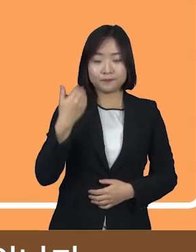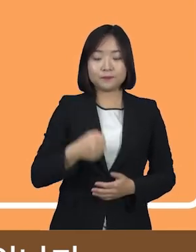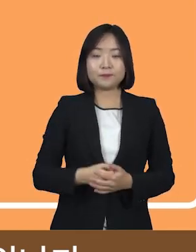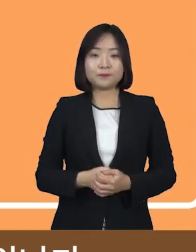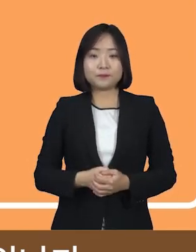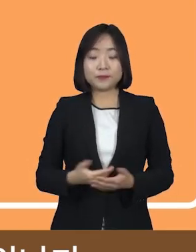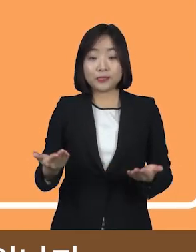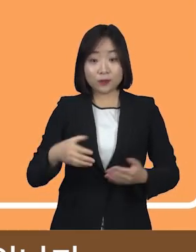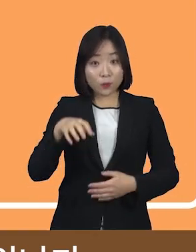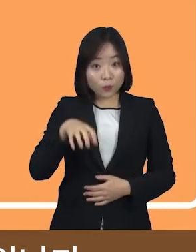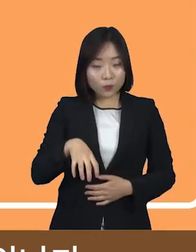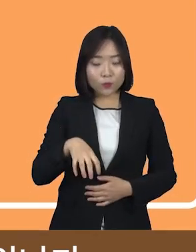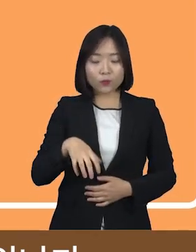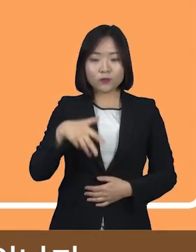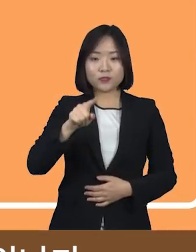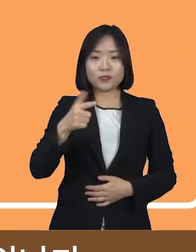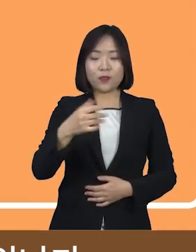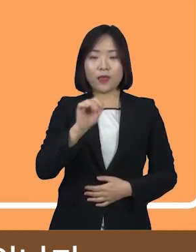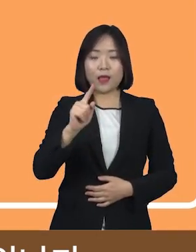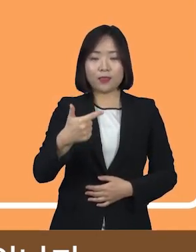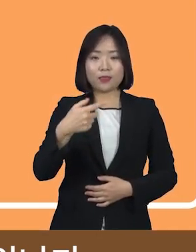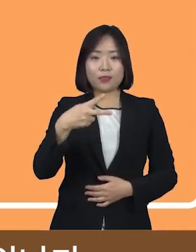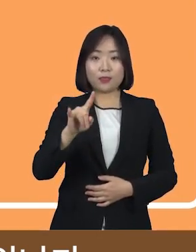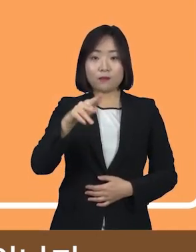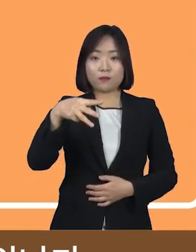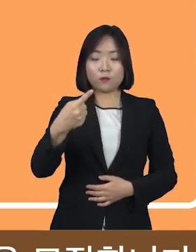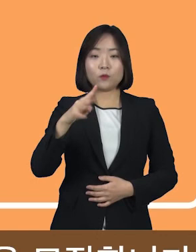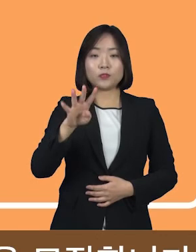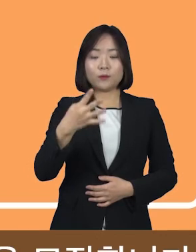천안시 동남구 천안대로 468입니다.